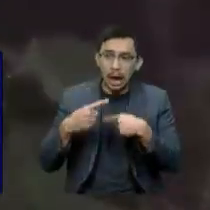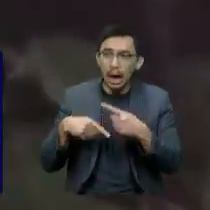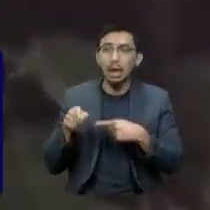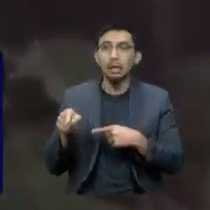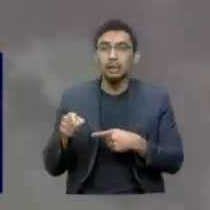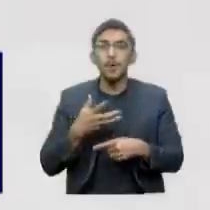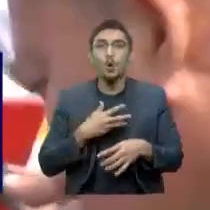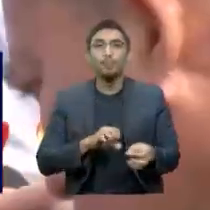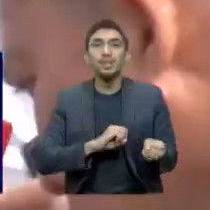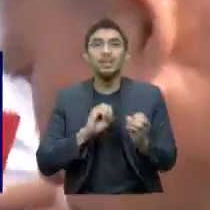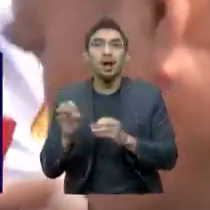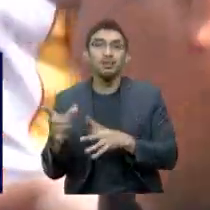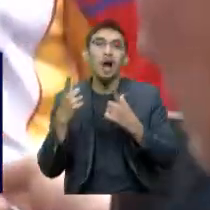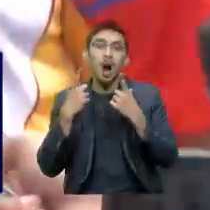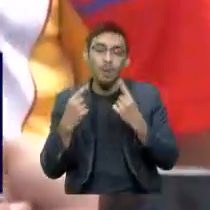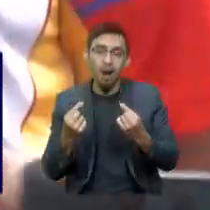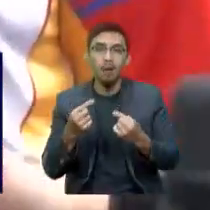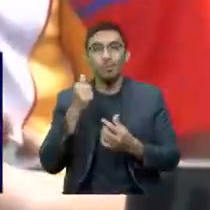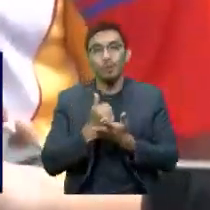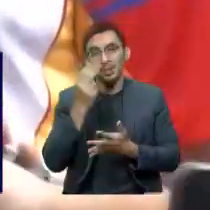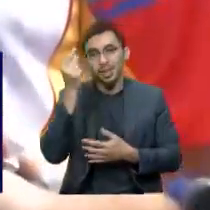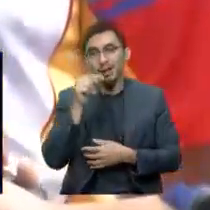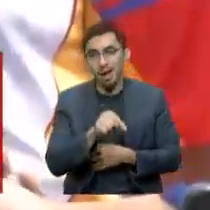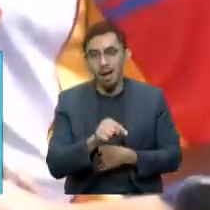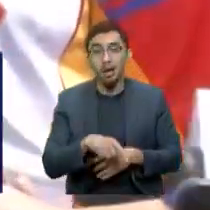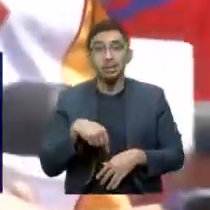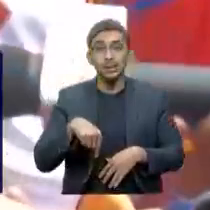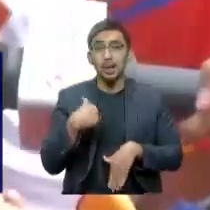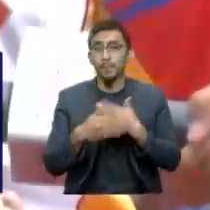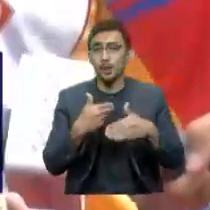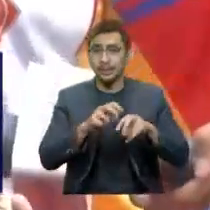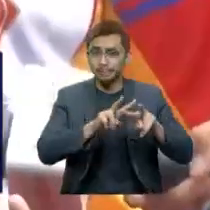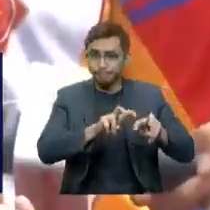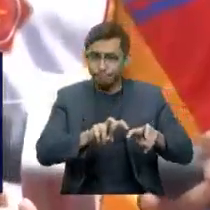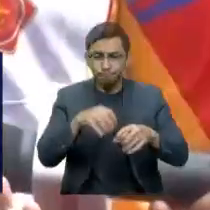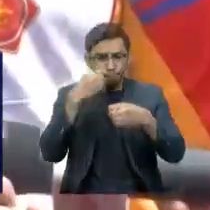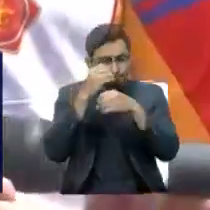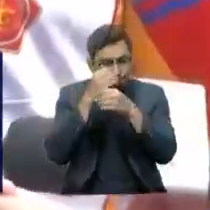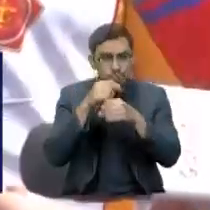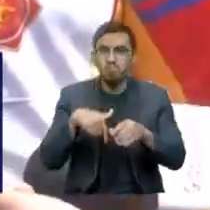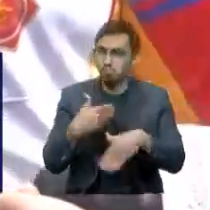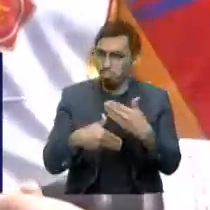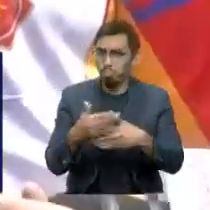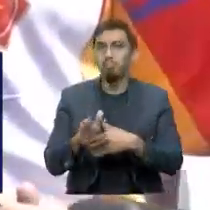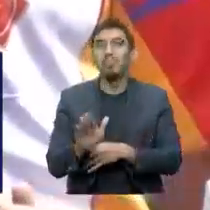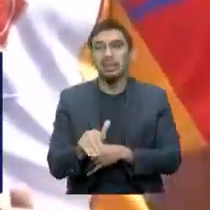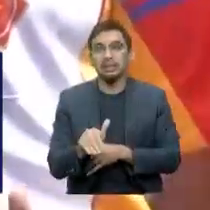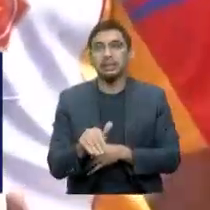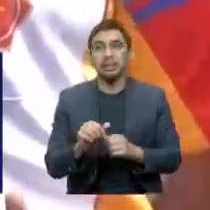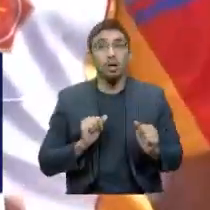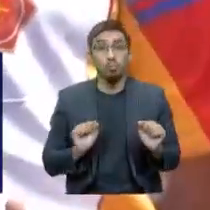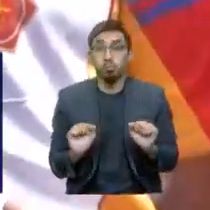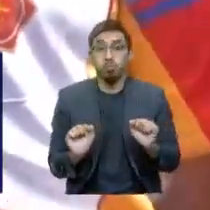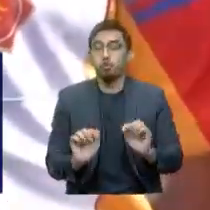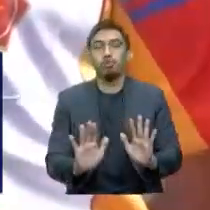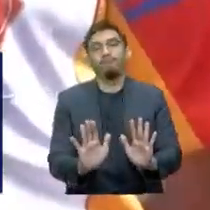kedua. Saya kira penyelidikan saat ini masih berjalan. Saya juga tidak mau tergesa-gesa karena kemarin